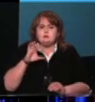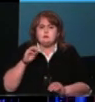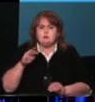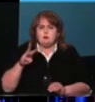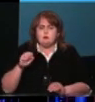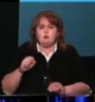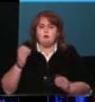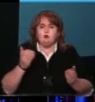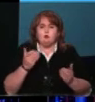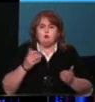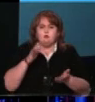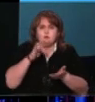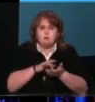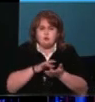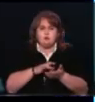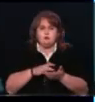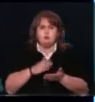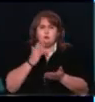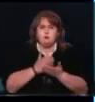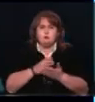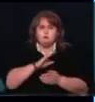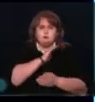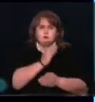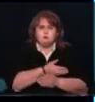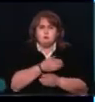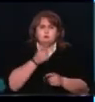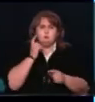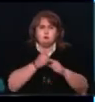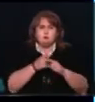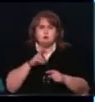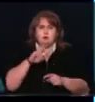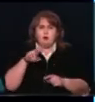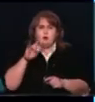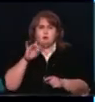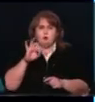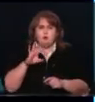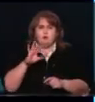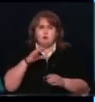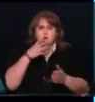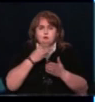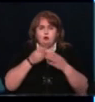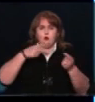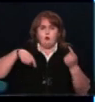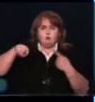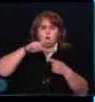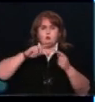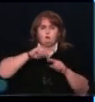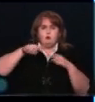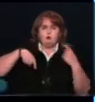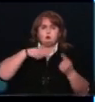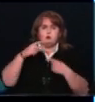Система, в которой в центре находится массивное положительно заряженное ядро, и на своих орбитах вращаются